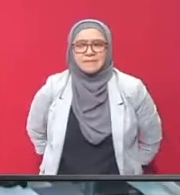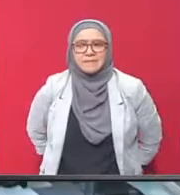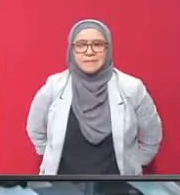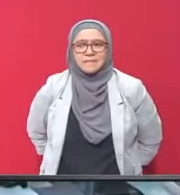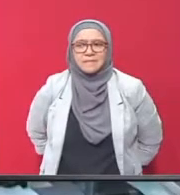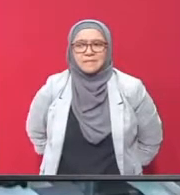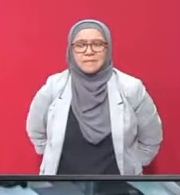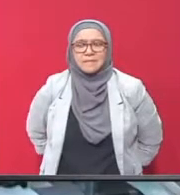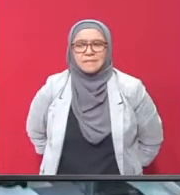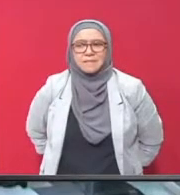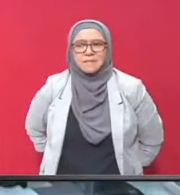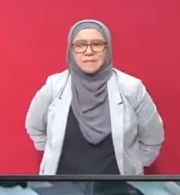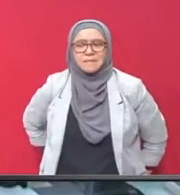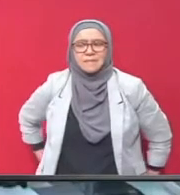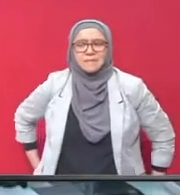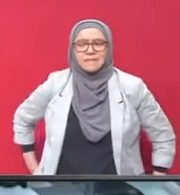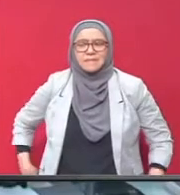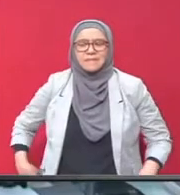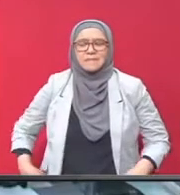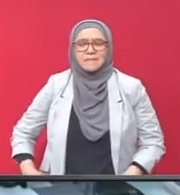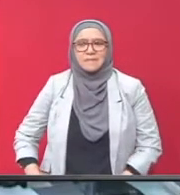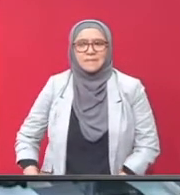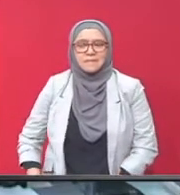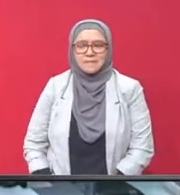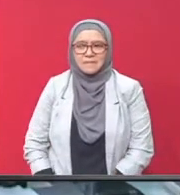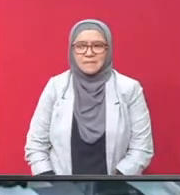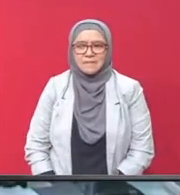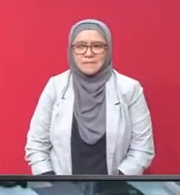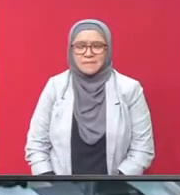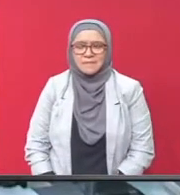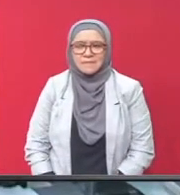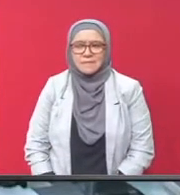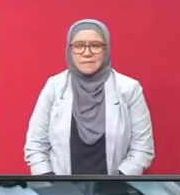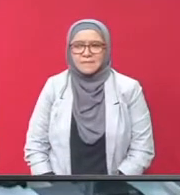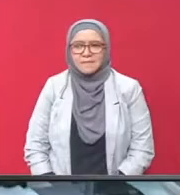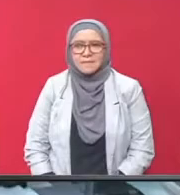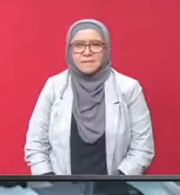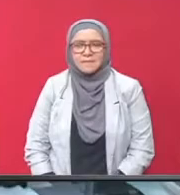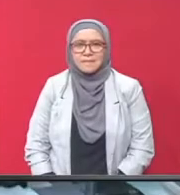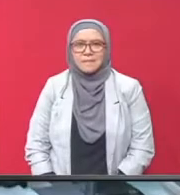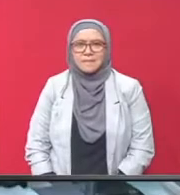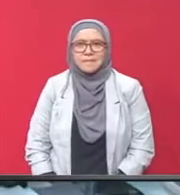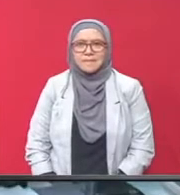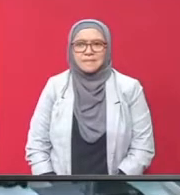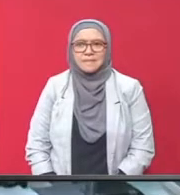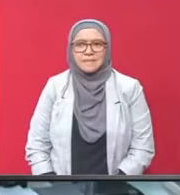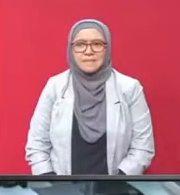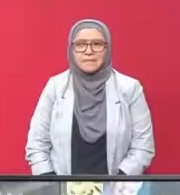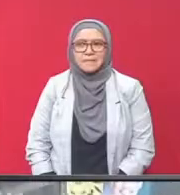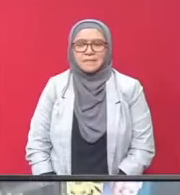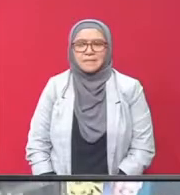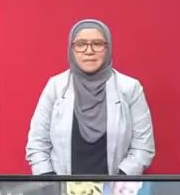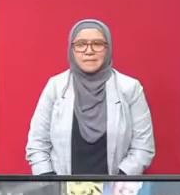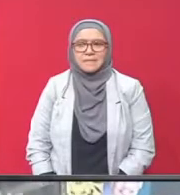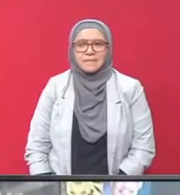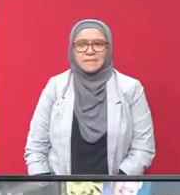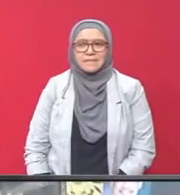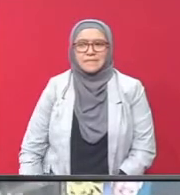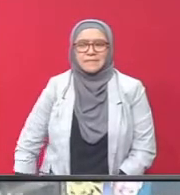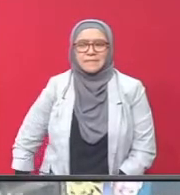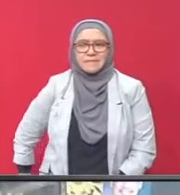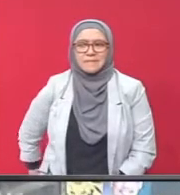Makasih tapi efek2 makasih Om Rohmad kok senang membangkitkan kenangan dengan